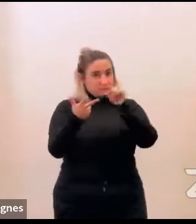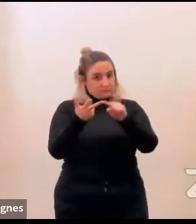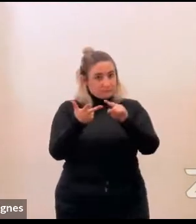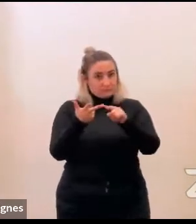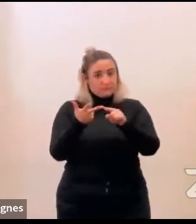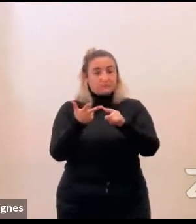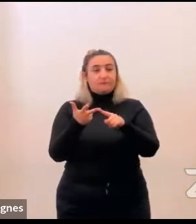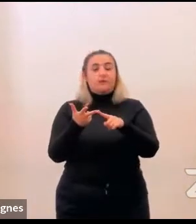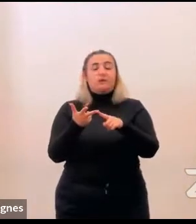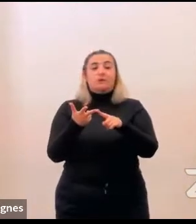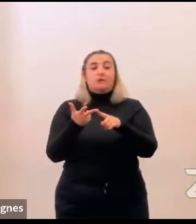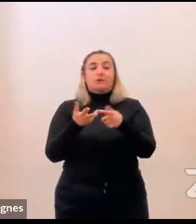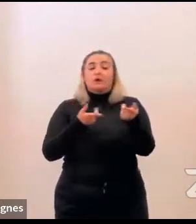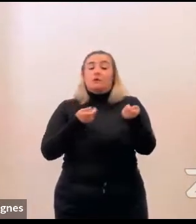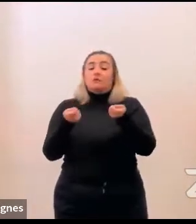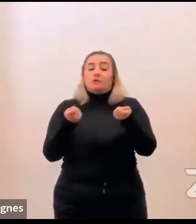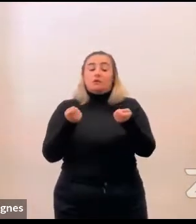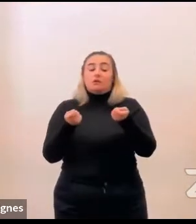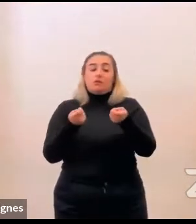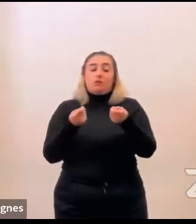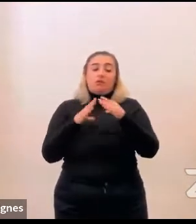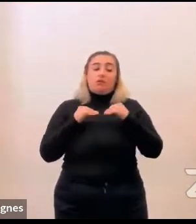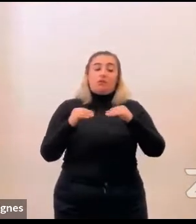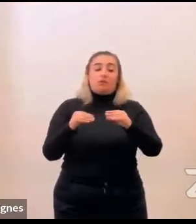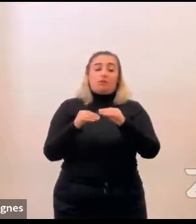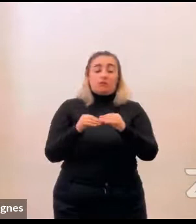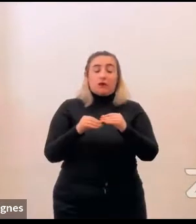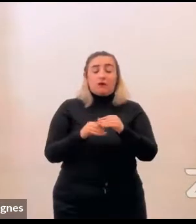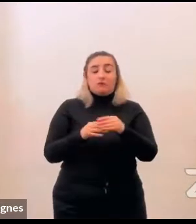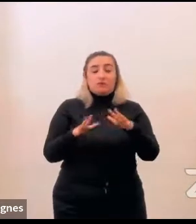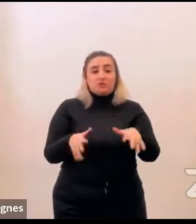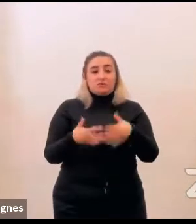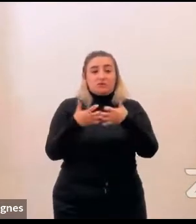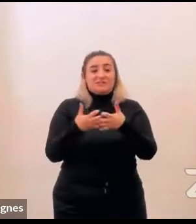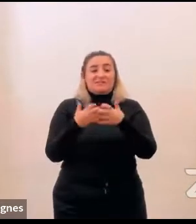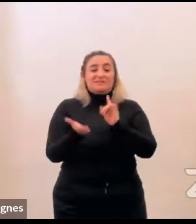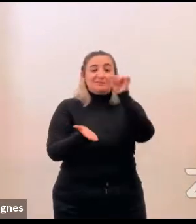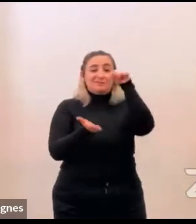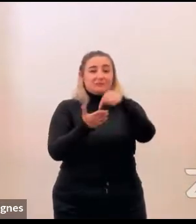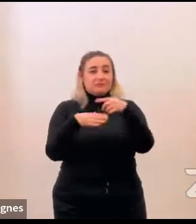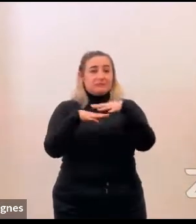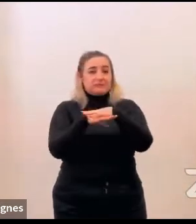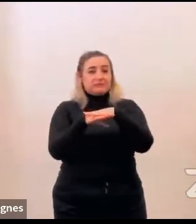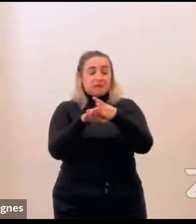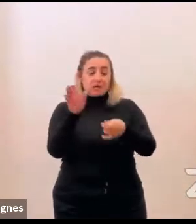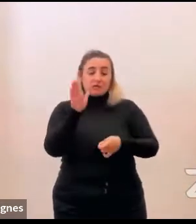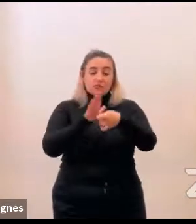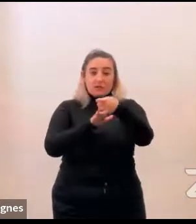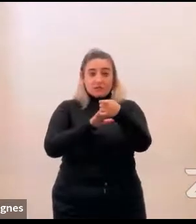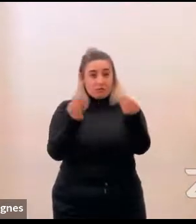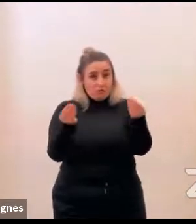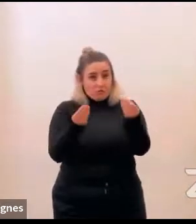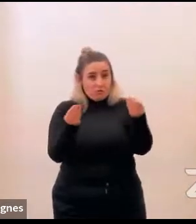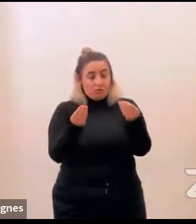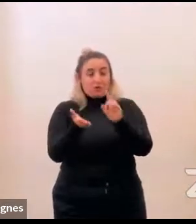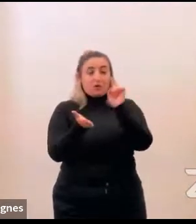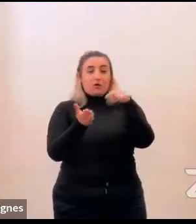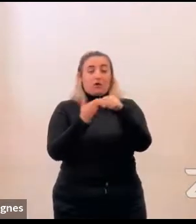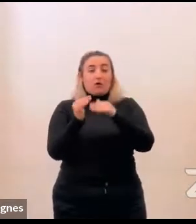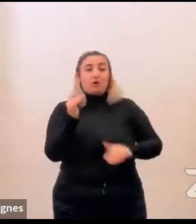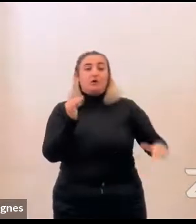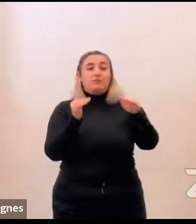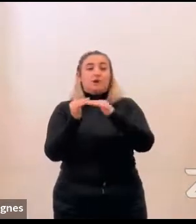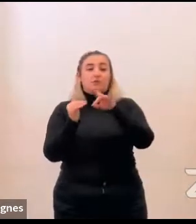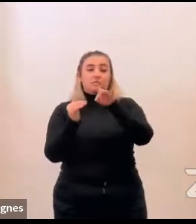coordination opérationnelle du dispositif Cité éducative du plateau de Haye, qui vise à renforcer à l'échelle de ce territoire